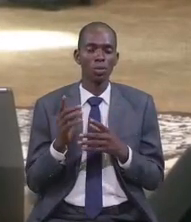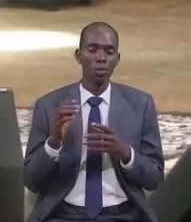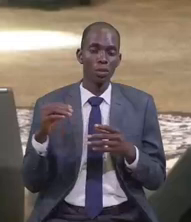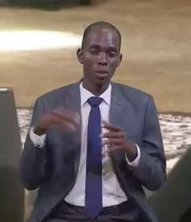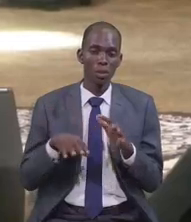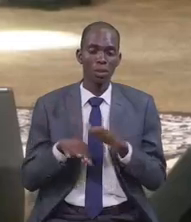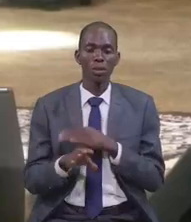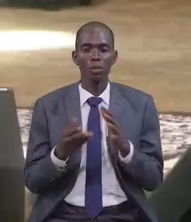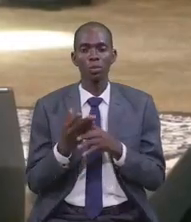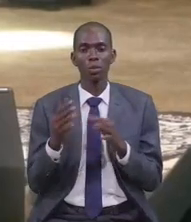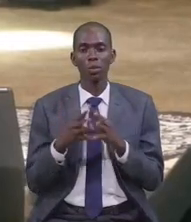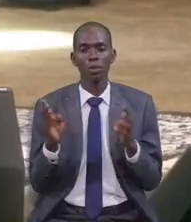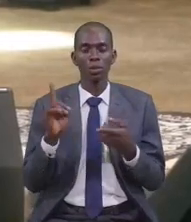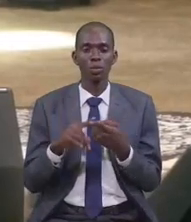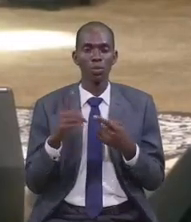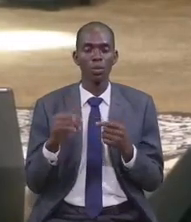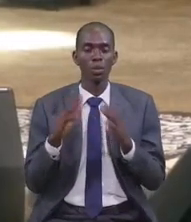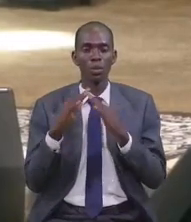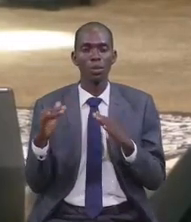Verset 15. Dehors les chiens,